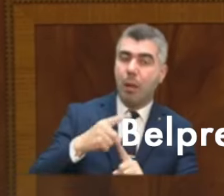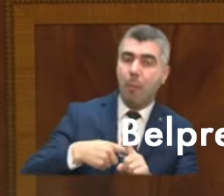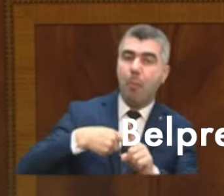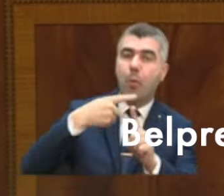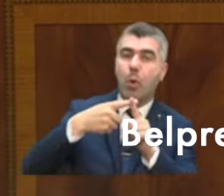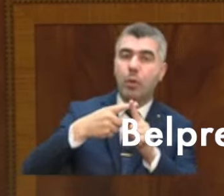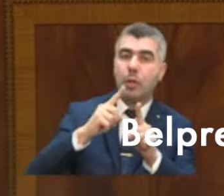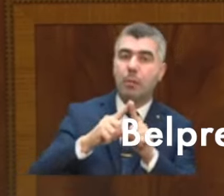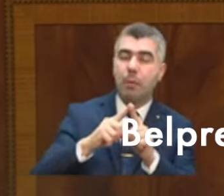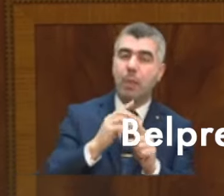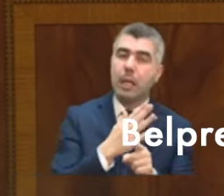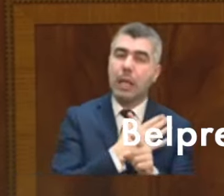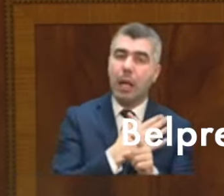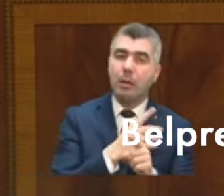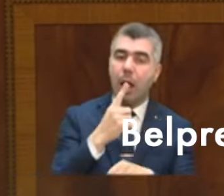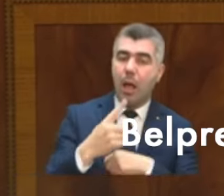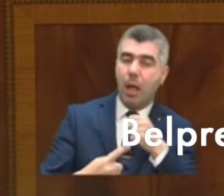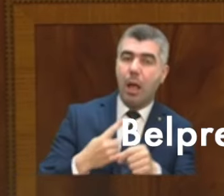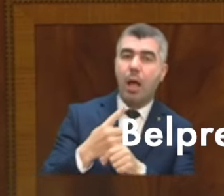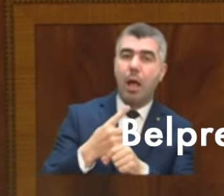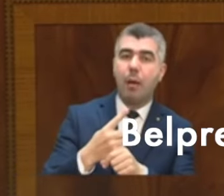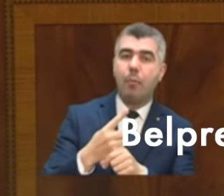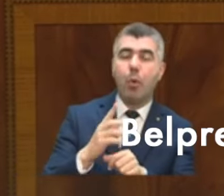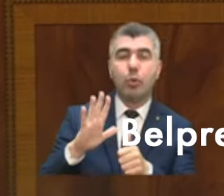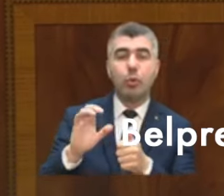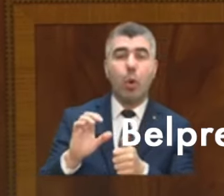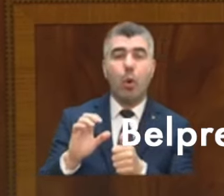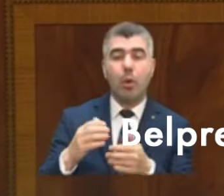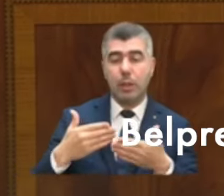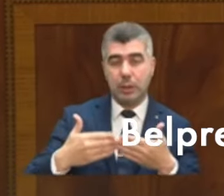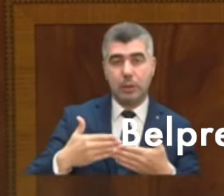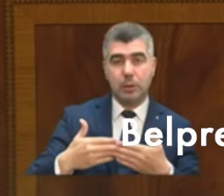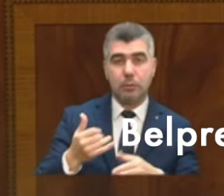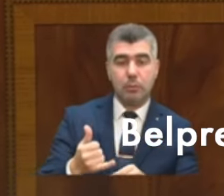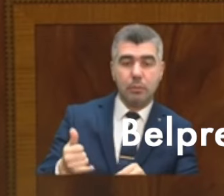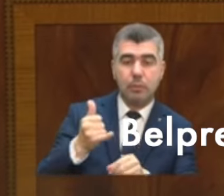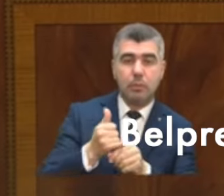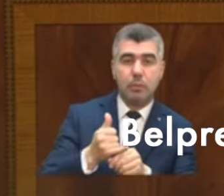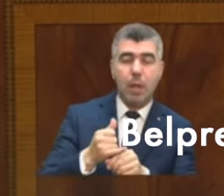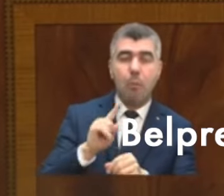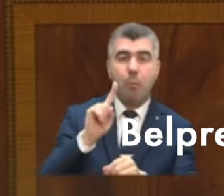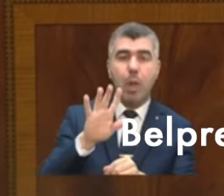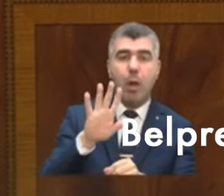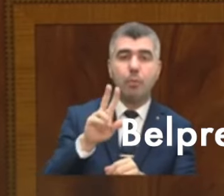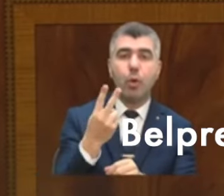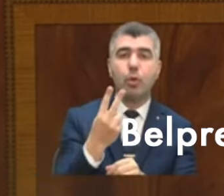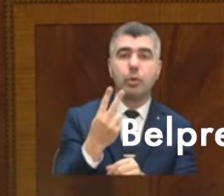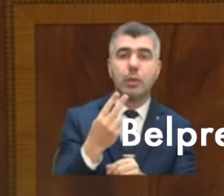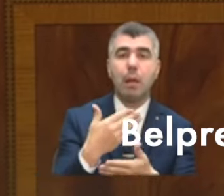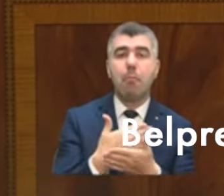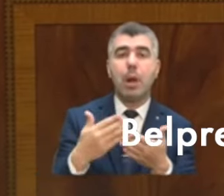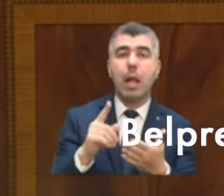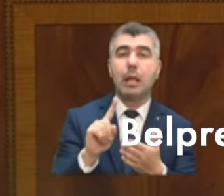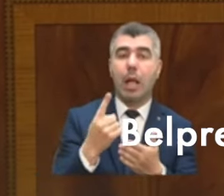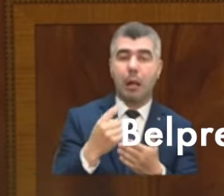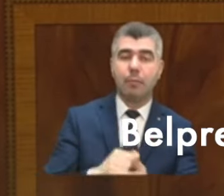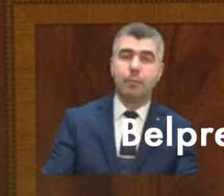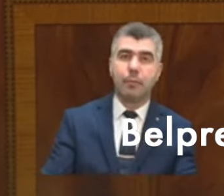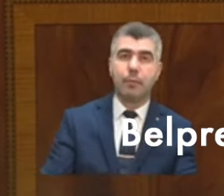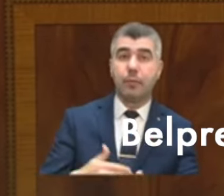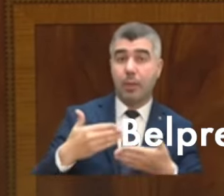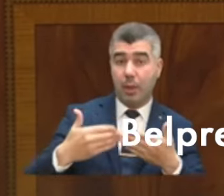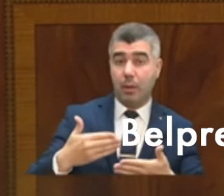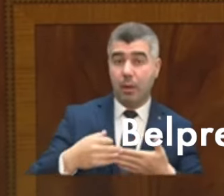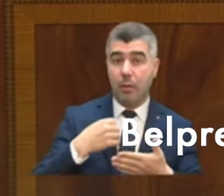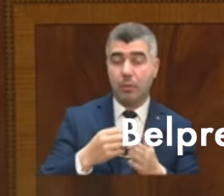المديونيه في سنه ونصف من الولايه الحكوميه الحاليه ب 125 مليار درهم خاصه وان العجز